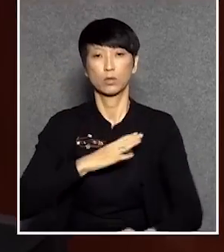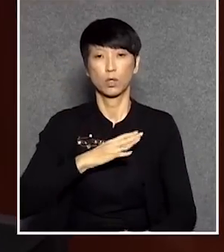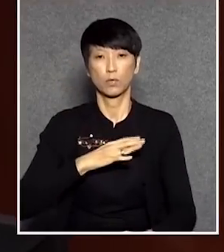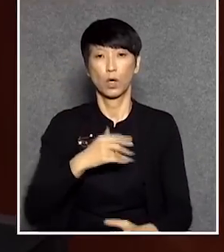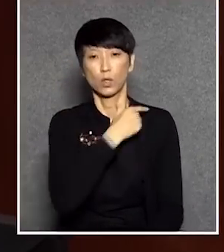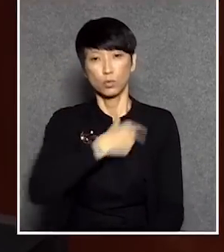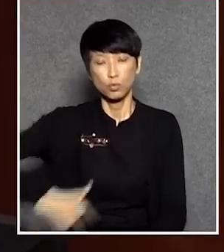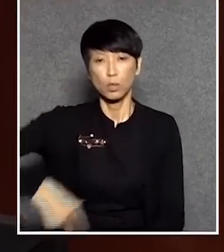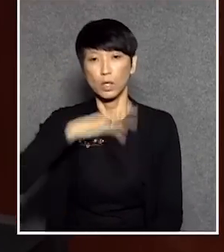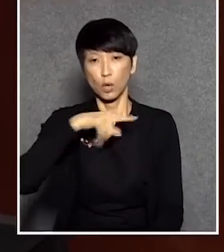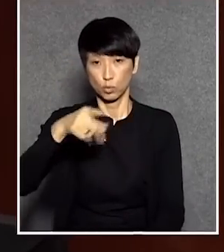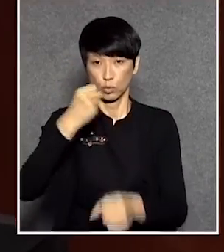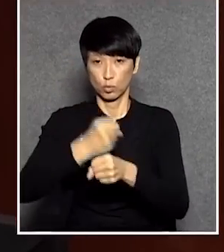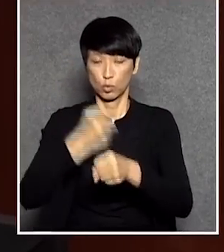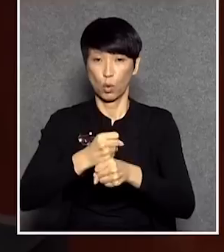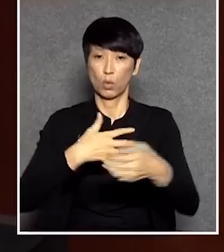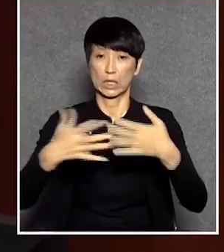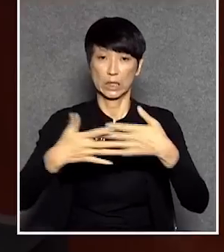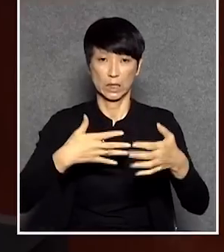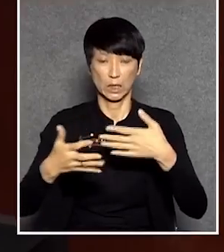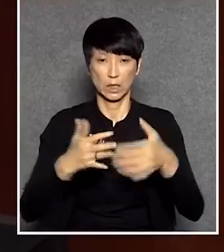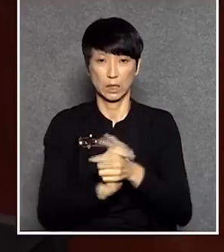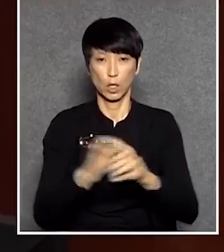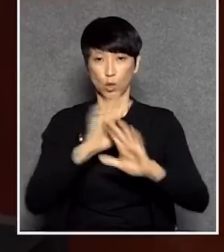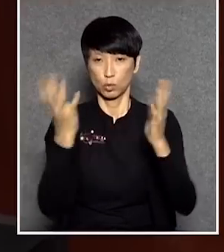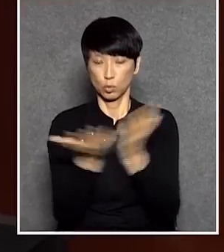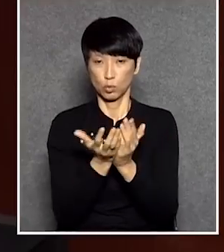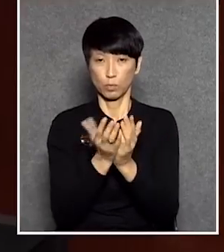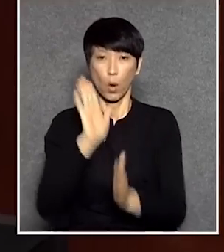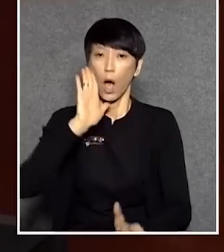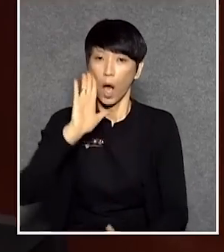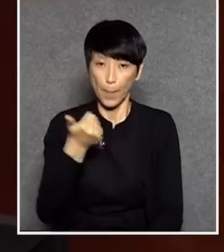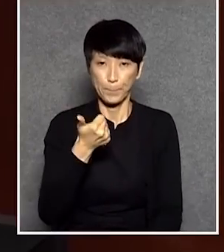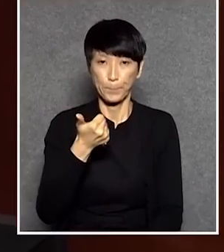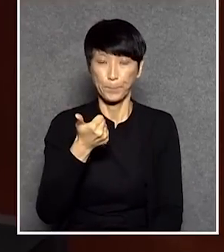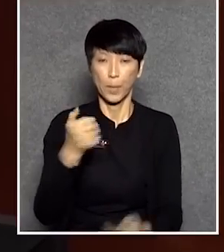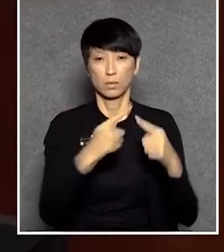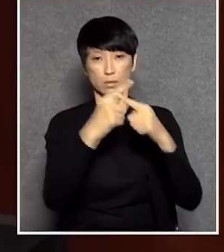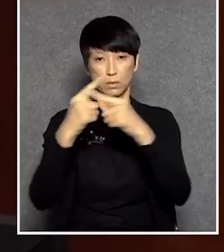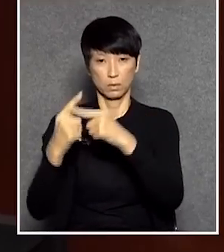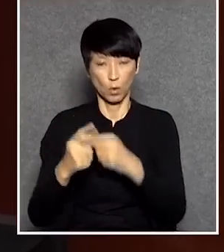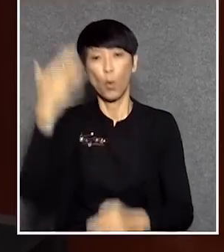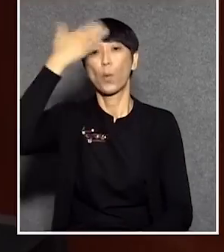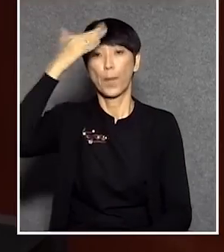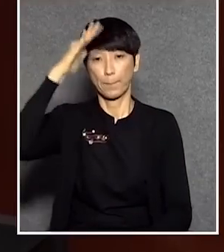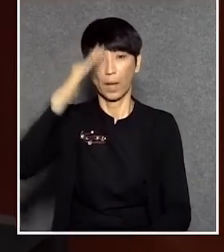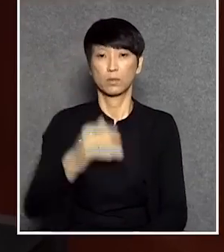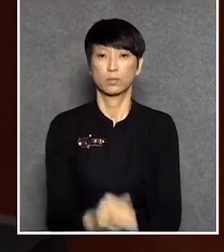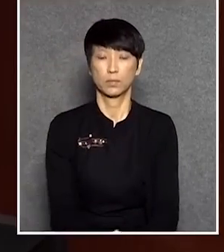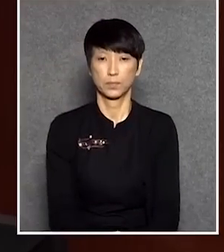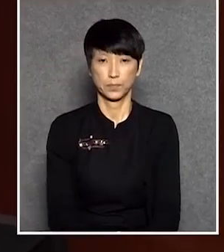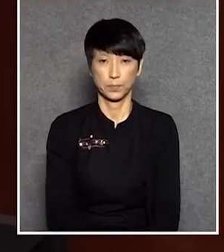如果做的事幹是完全是合情合理的話，我相信公眾人士也都理解的。